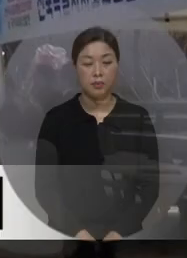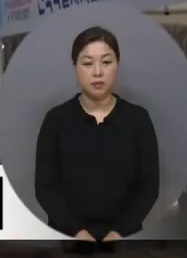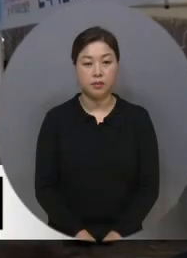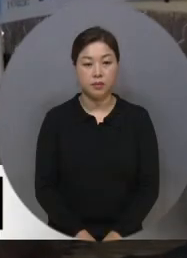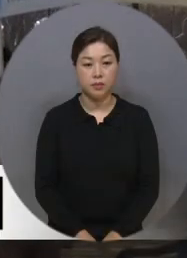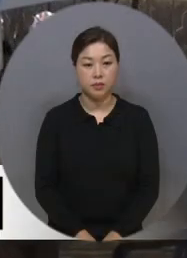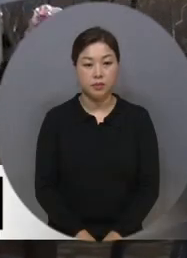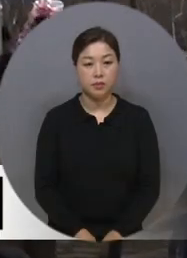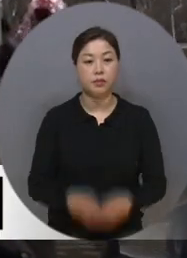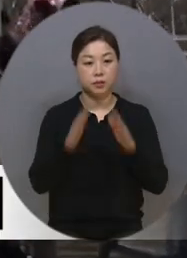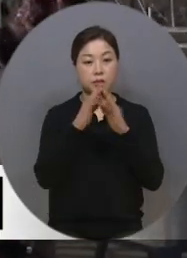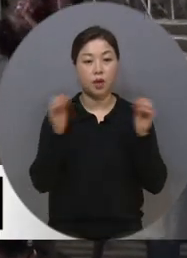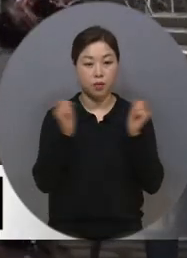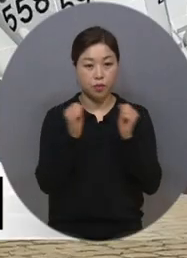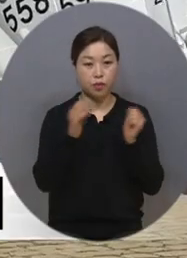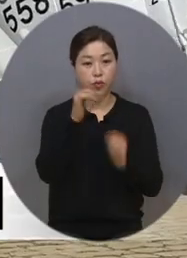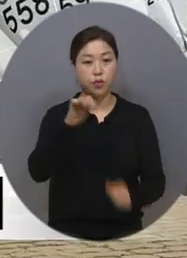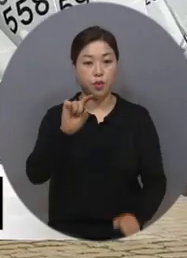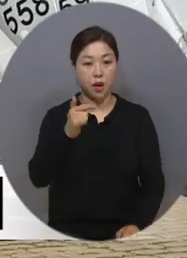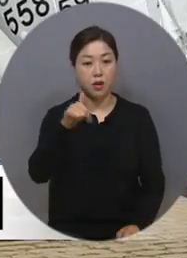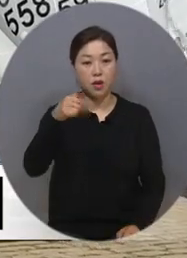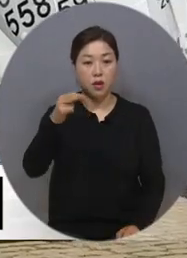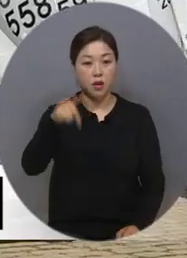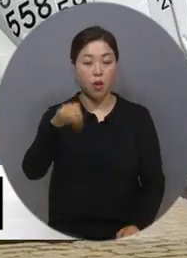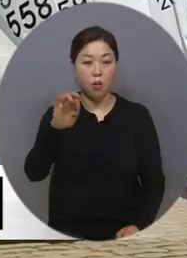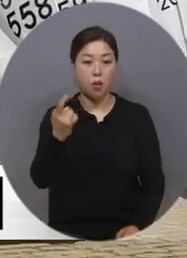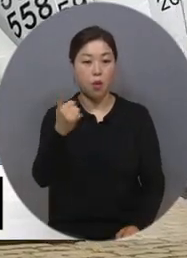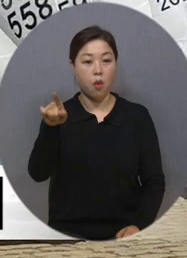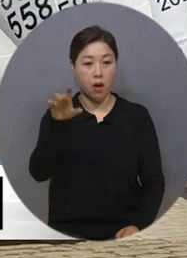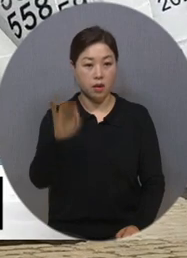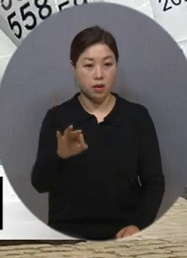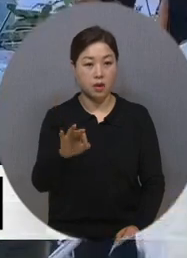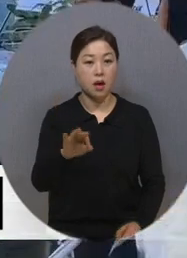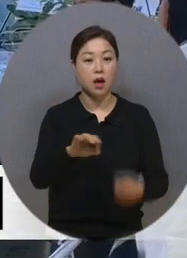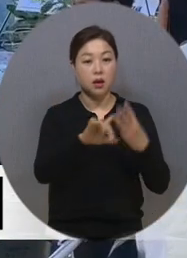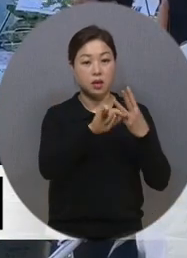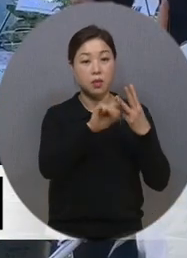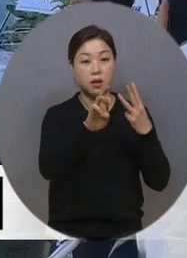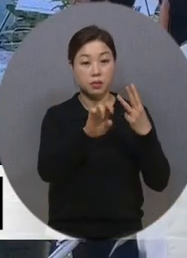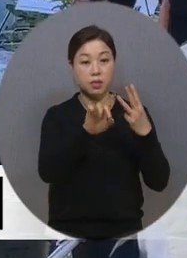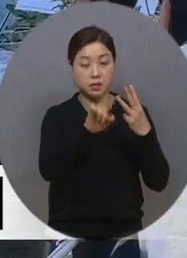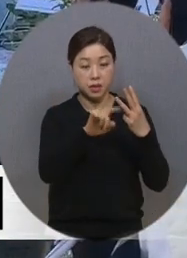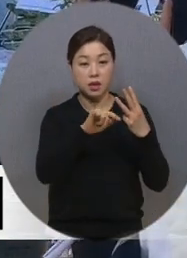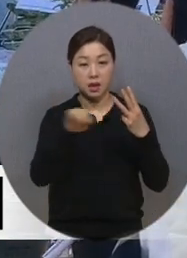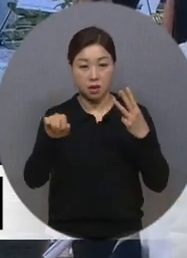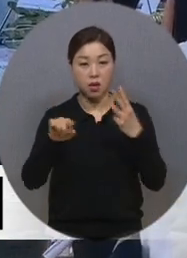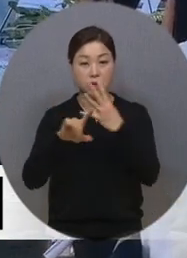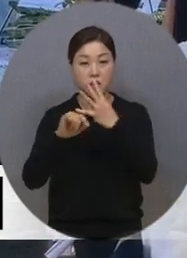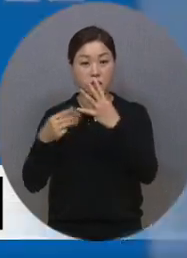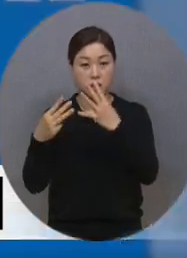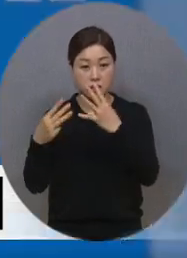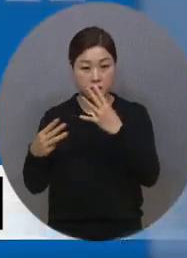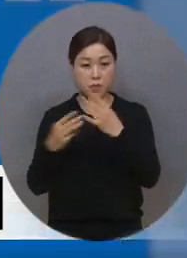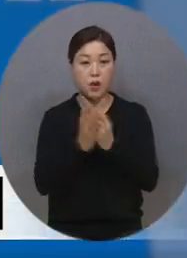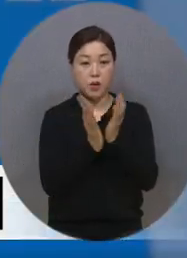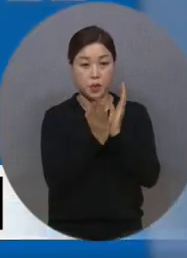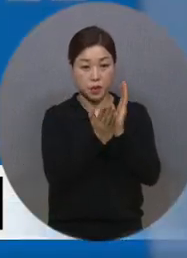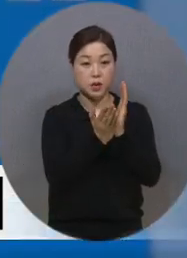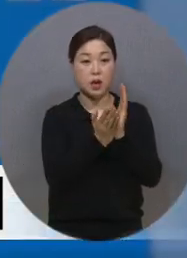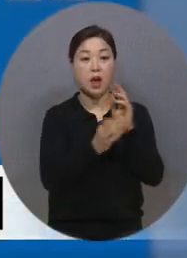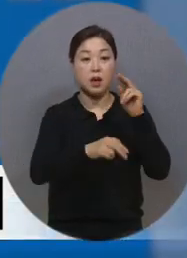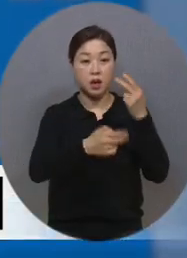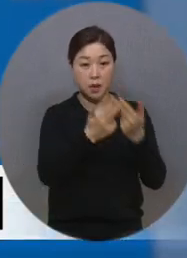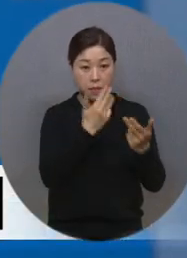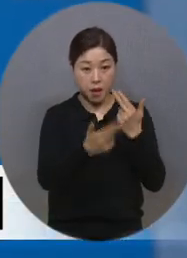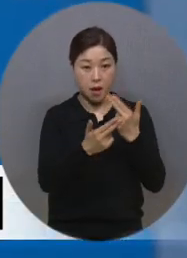전라북도 부안군 격포항에서 지난 3월 30일부터 4월 3일까지 대한요트협회가 주최하고 전라북도 요트협회가